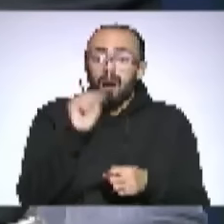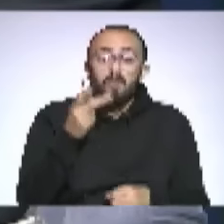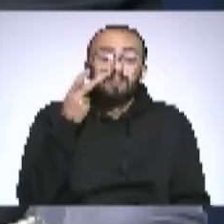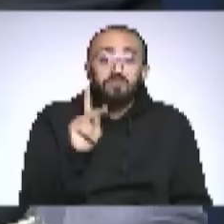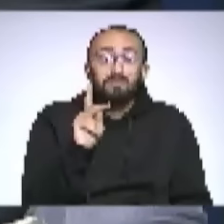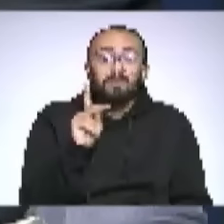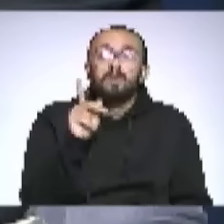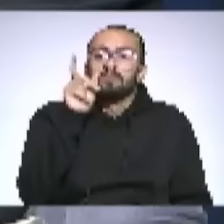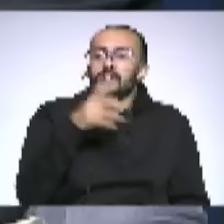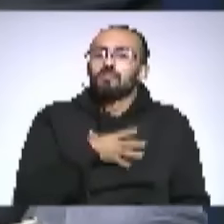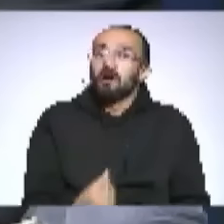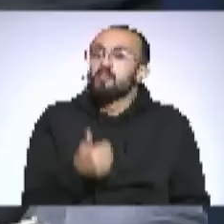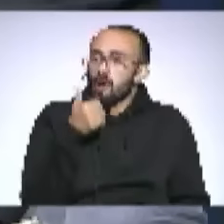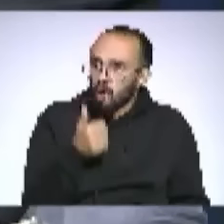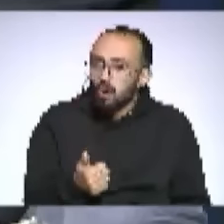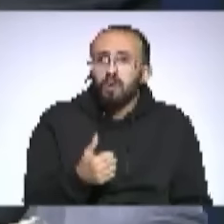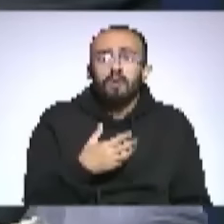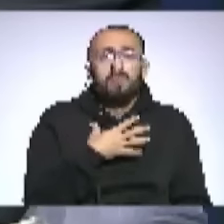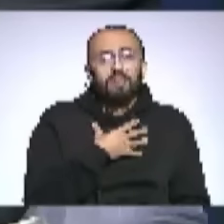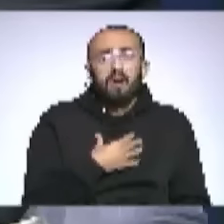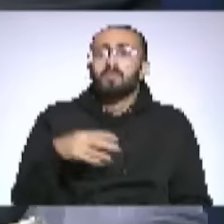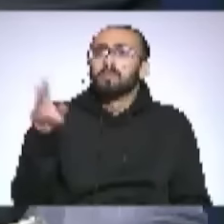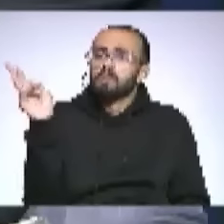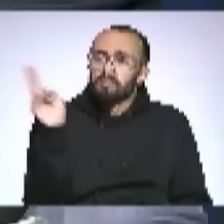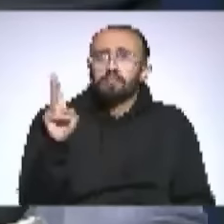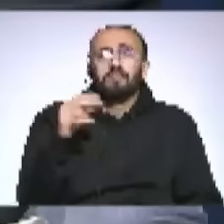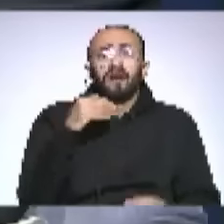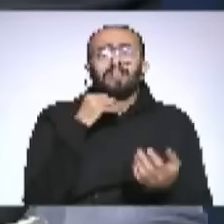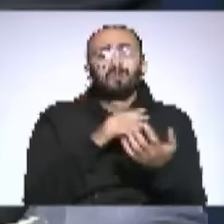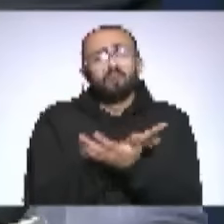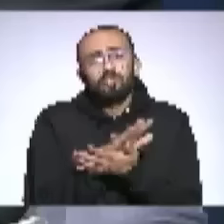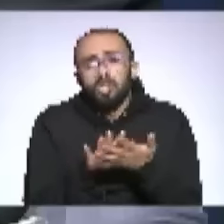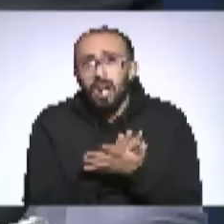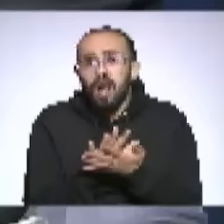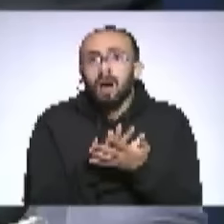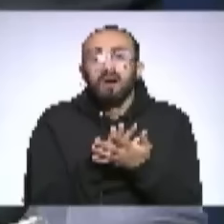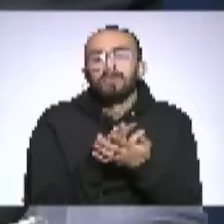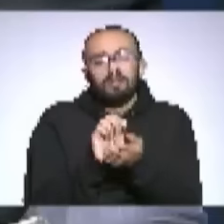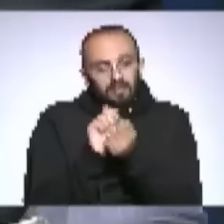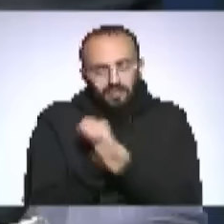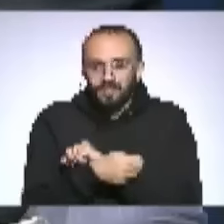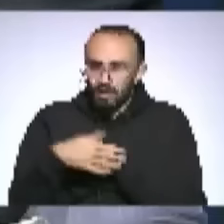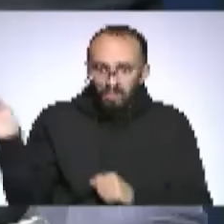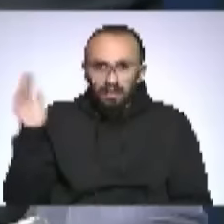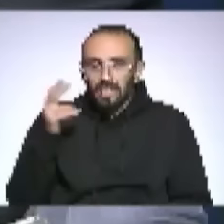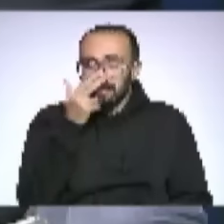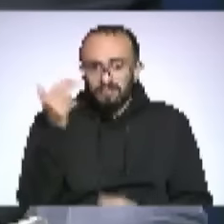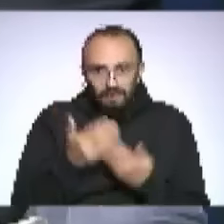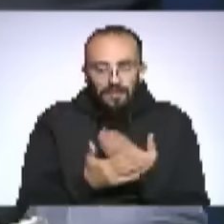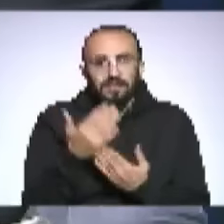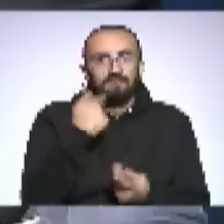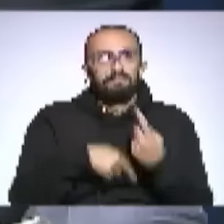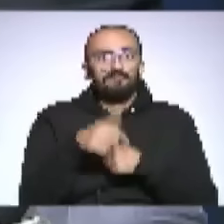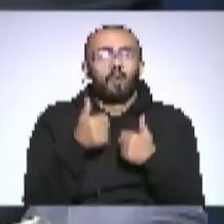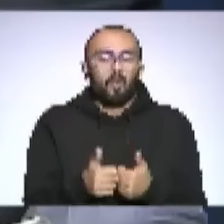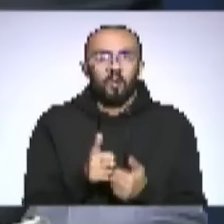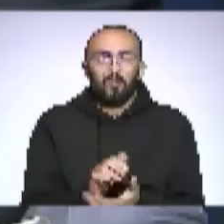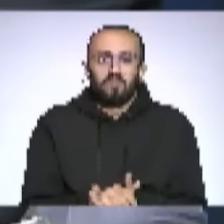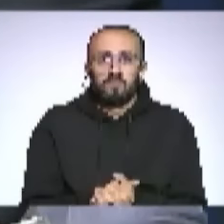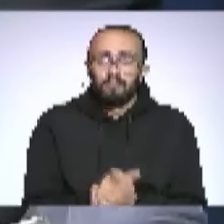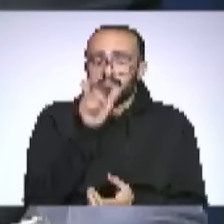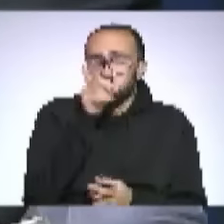وهو طيب اه والطيبين بيضحك عليه وانت فاهمه كده يعني فعيش يا بنت الحاضر الايجابي وانسي وخاصه ان انت